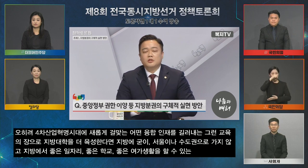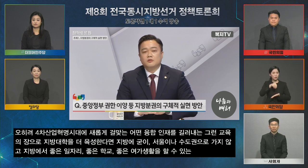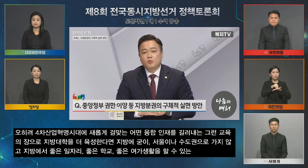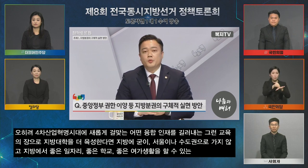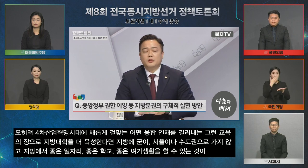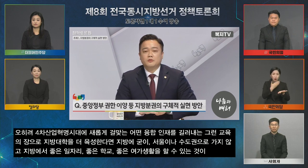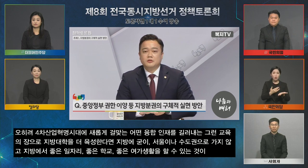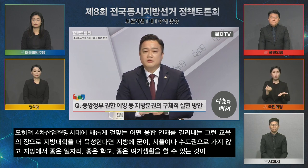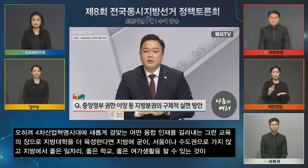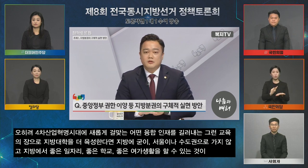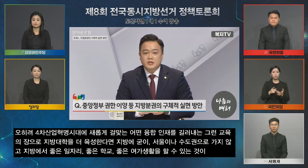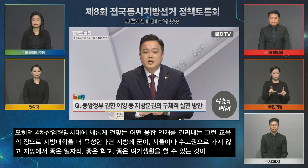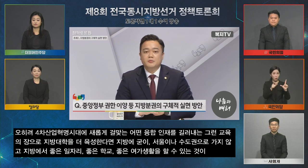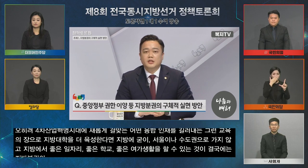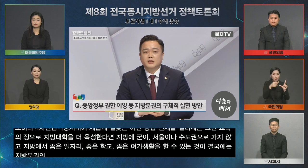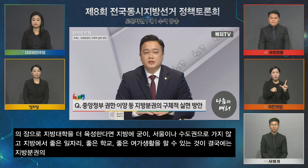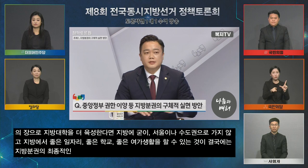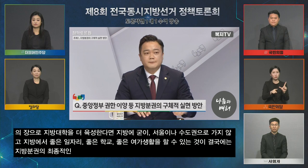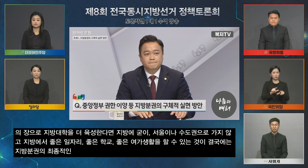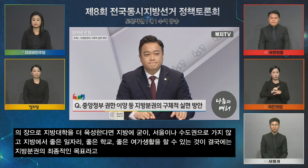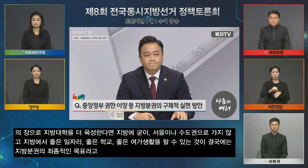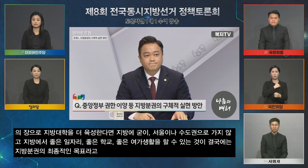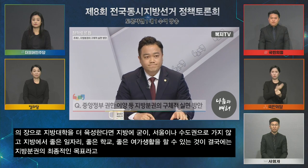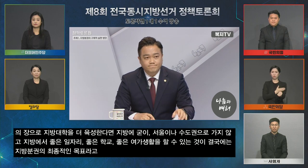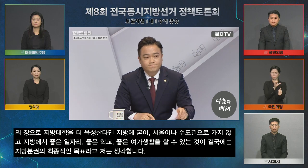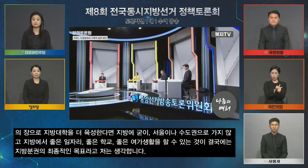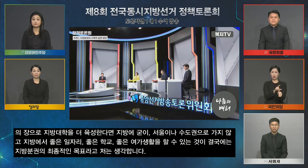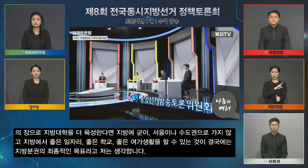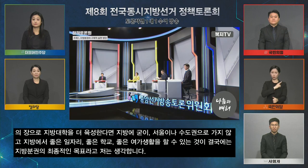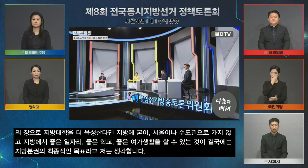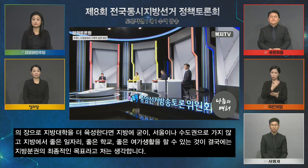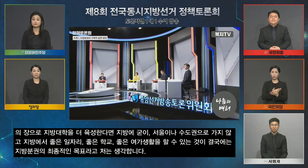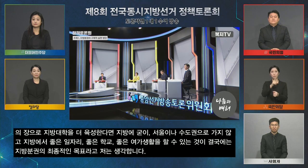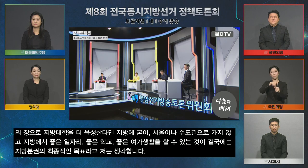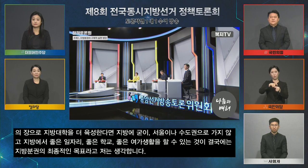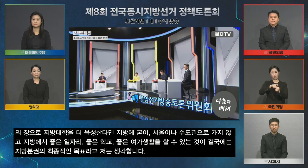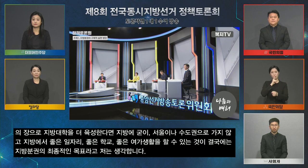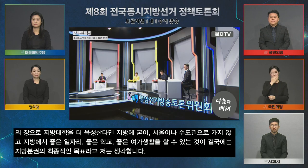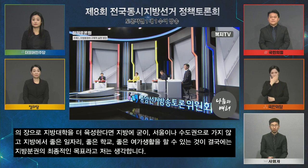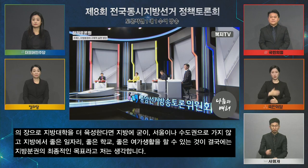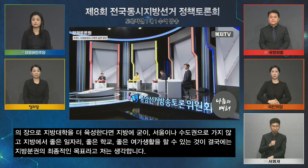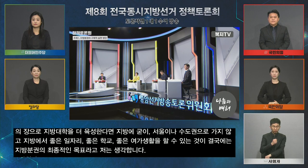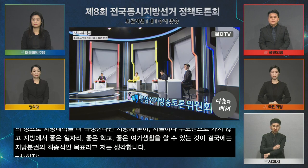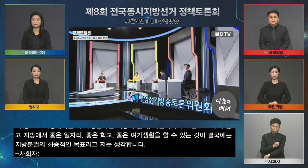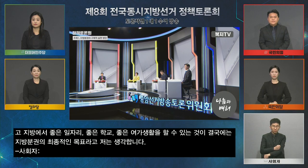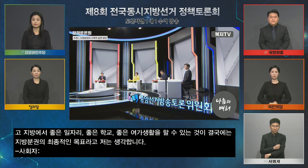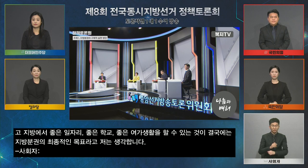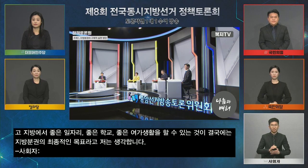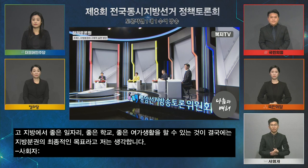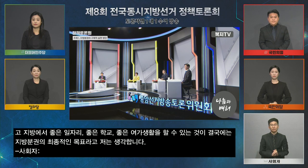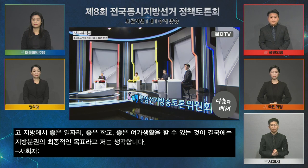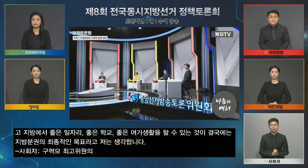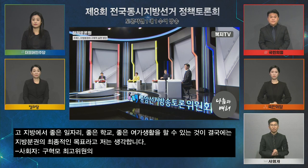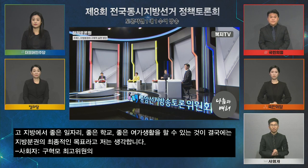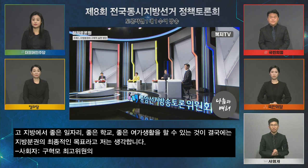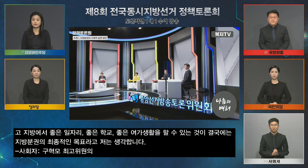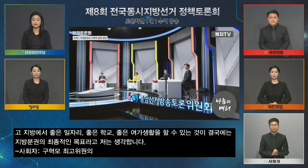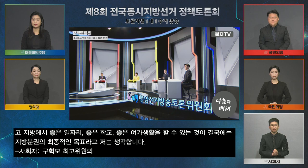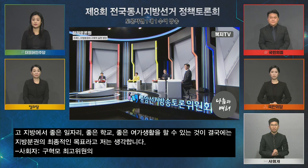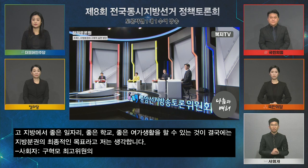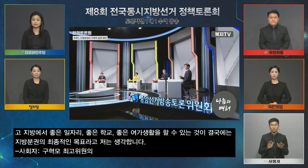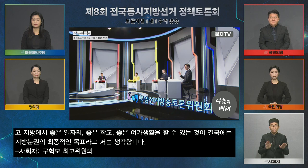최종적인 목표라고 저는 생각합니다. 국무채고위원의 이야기 들어봤습니다. 계속해서 이제